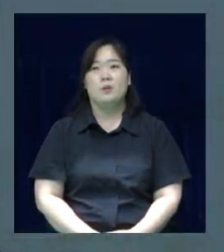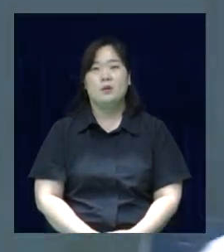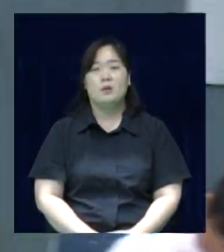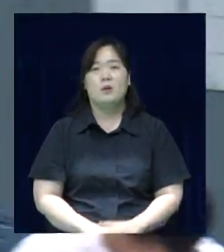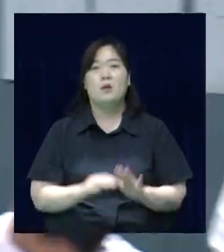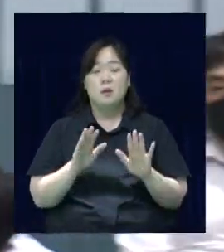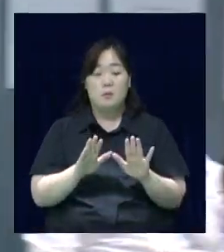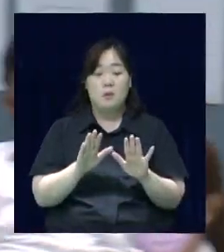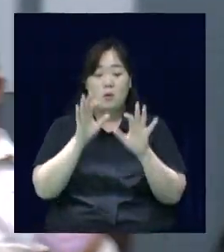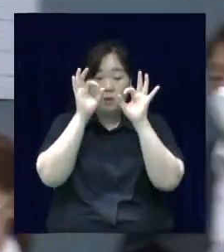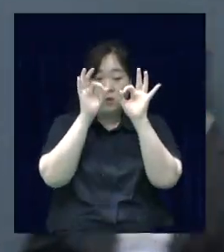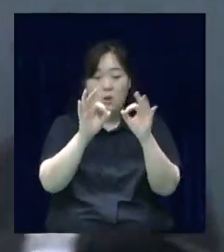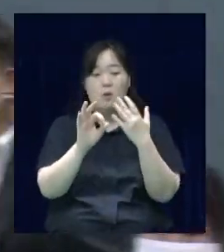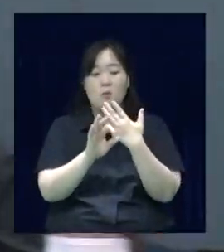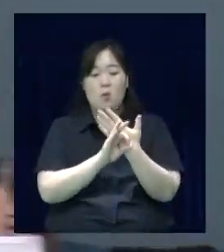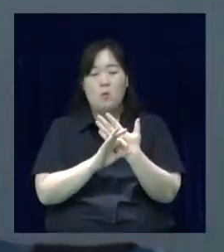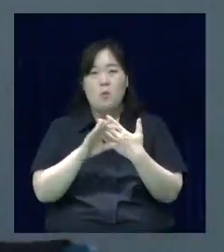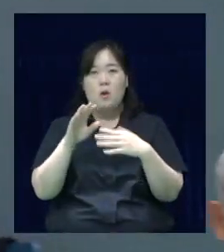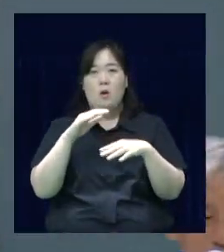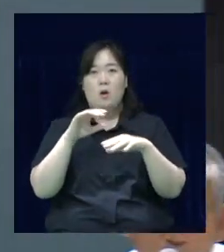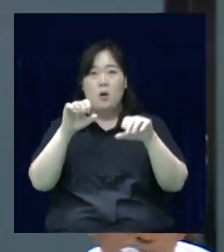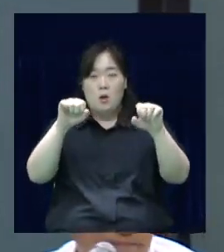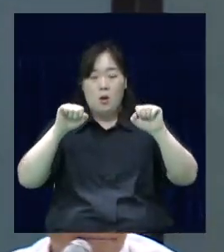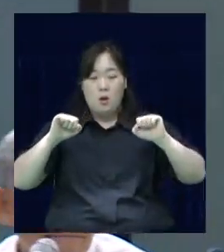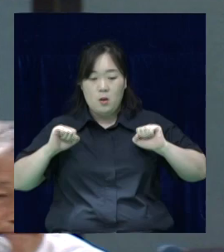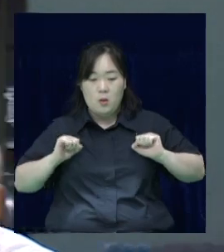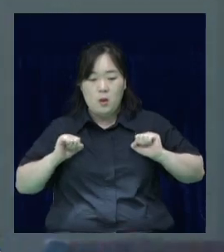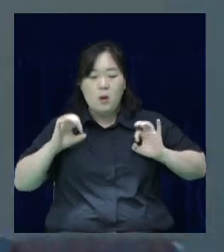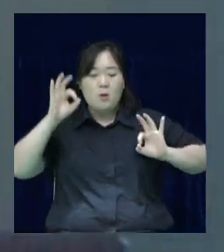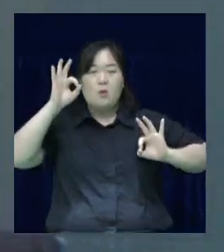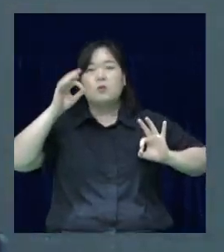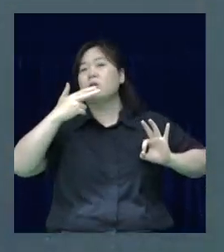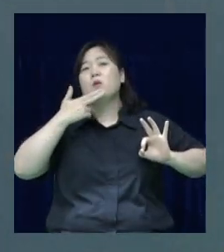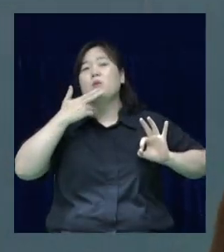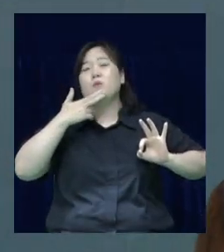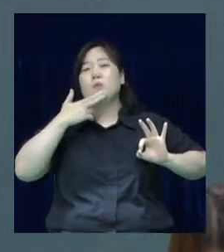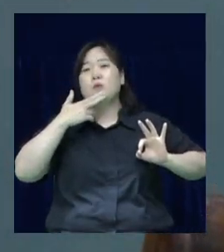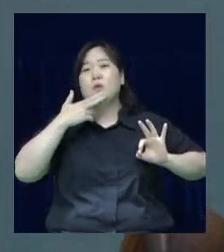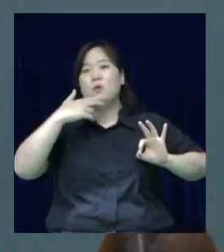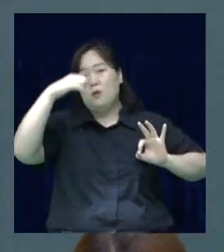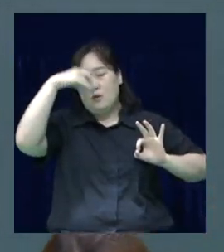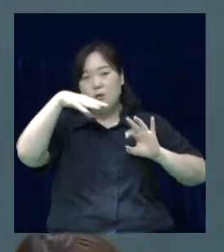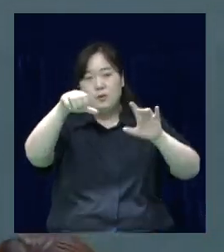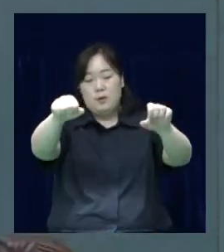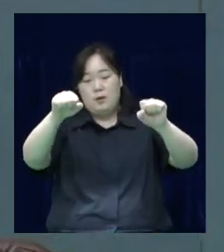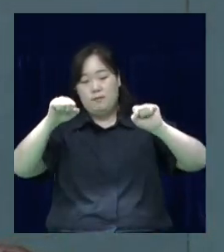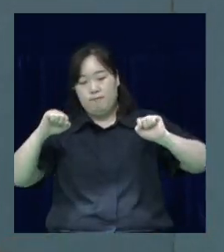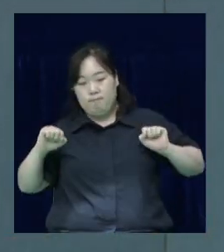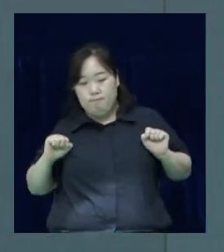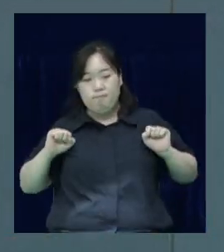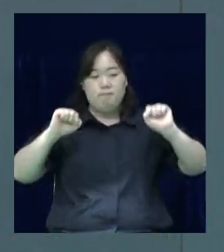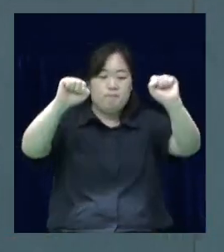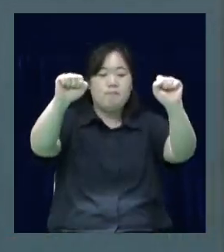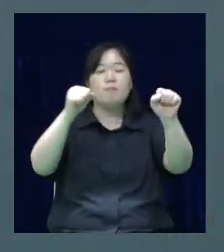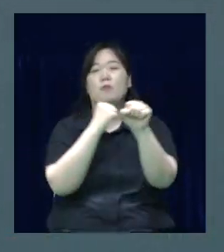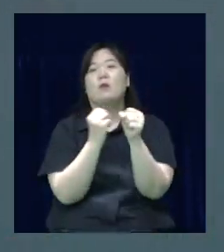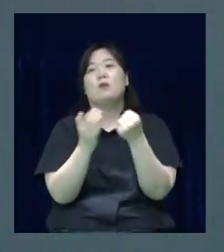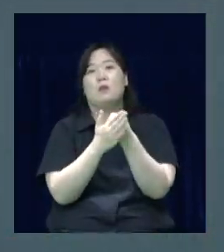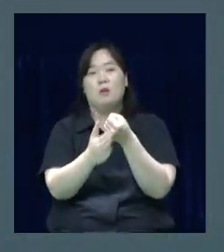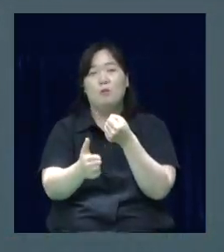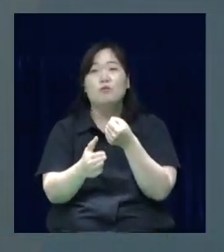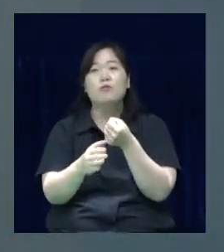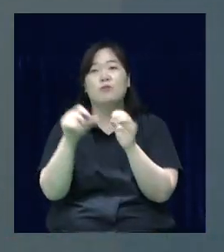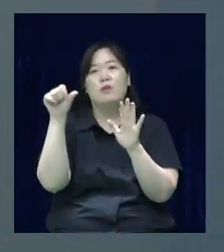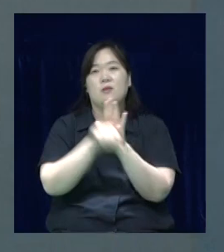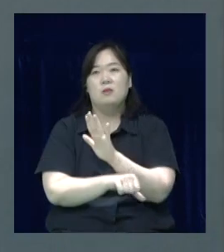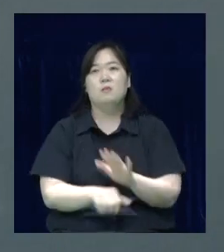이번에 이렇게 보시면 네. 바가 가슴에 정지 동작이 없었습니다. 아, 예. 지금은 멈춤 없이 바로 좀 올라오는 예. 연속 동작으로 좀